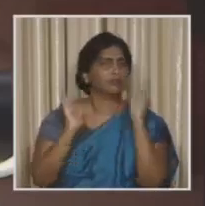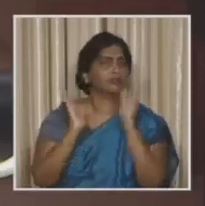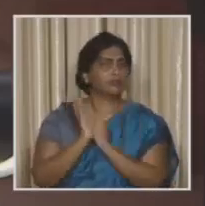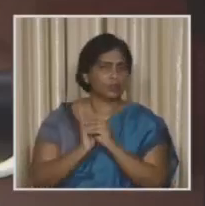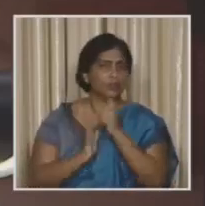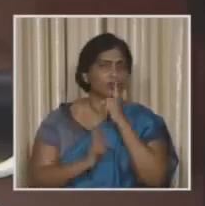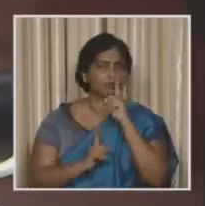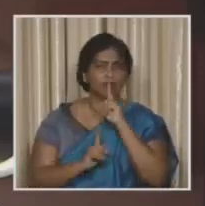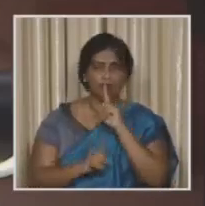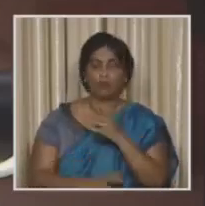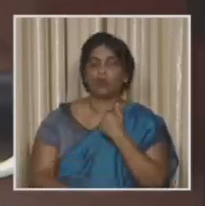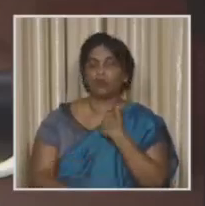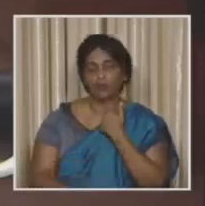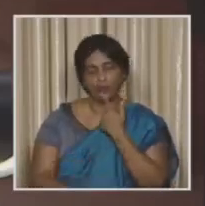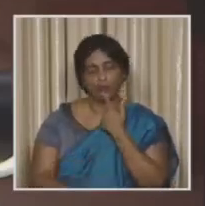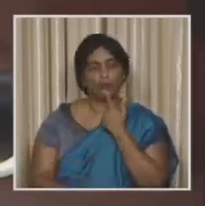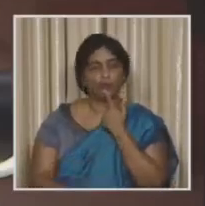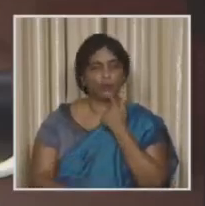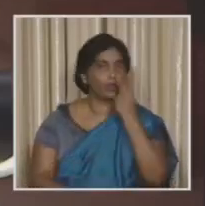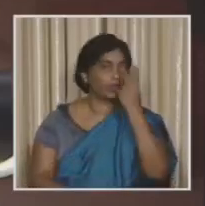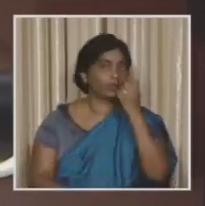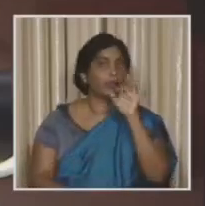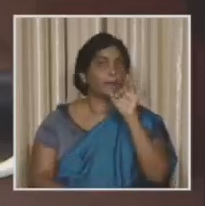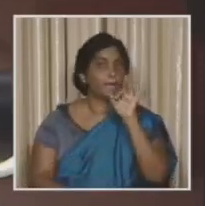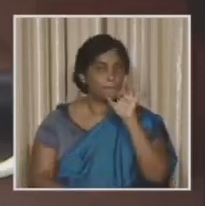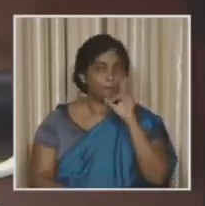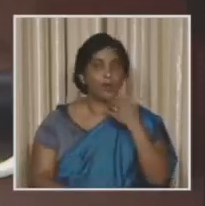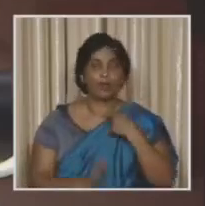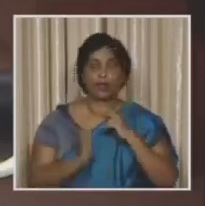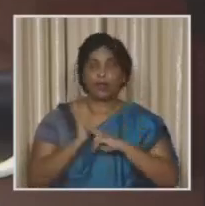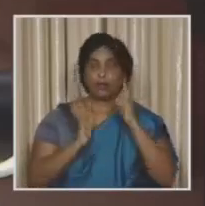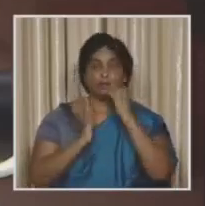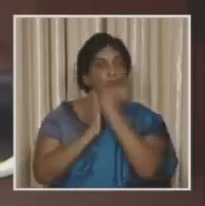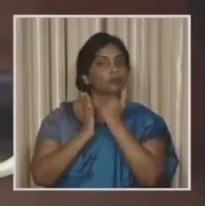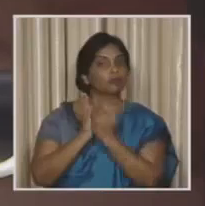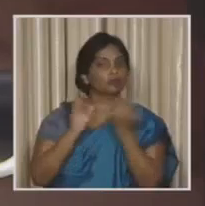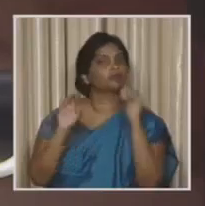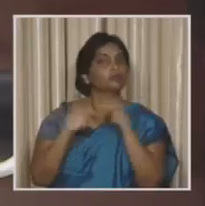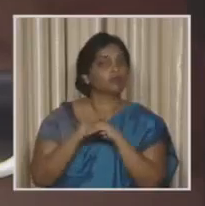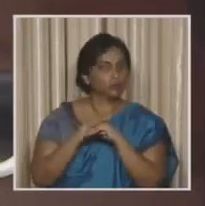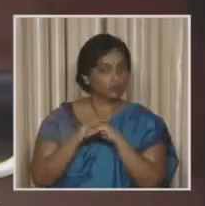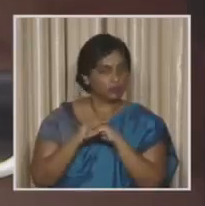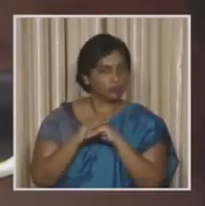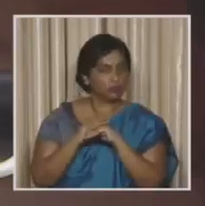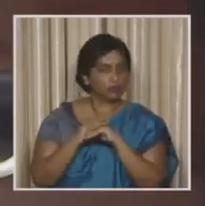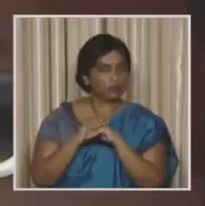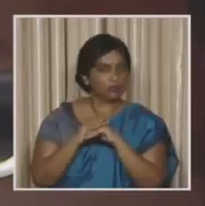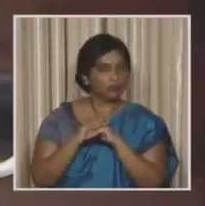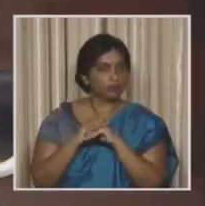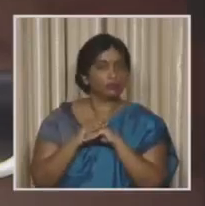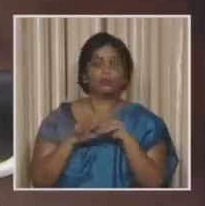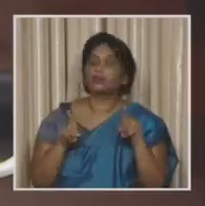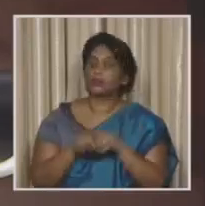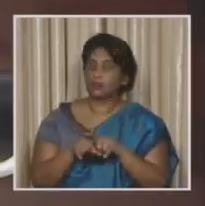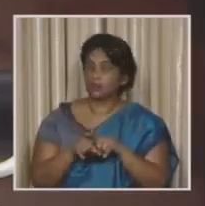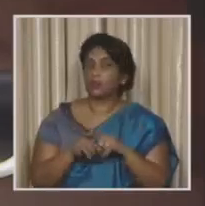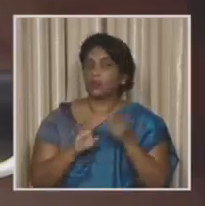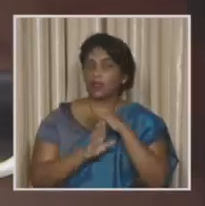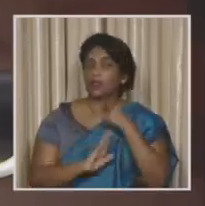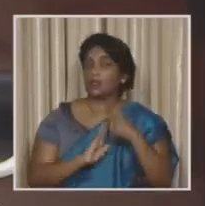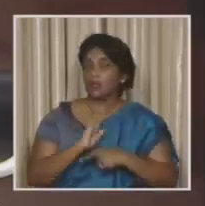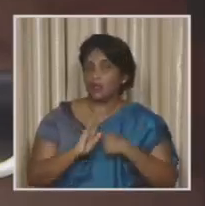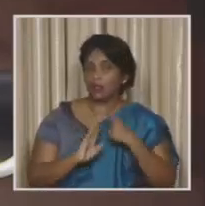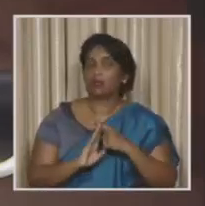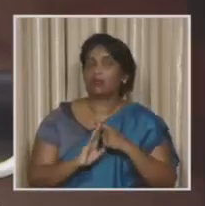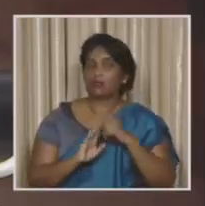karnu diripat kelat punau. Didas pahalwi, ohu api jati kelai suni ujane kara. Ewagi me ewan wi tohu langka